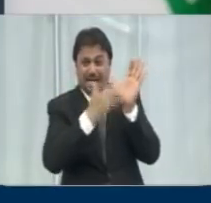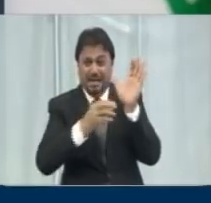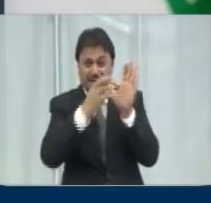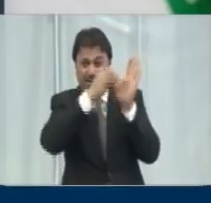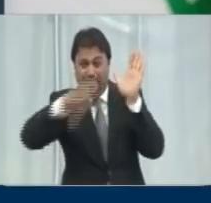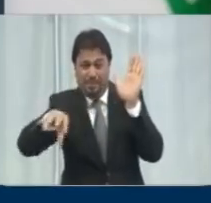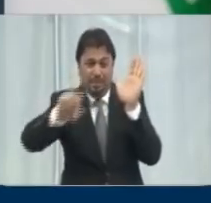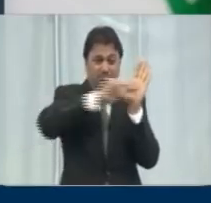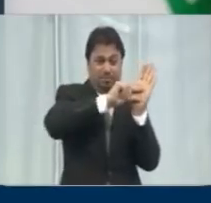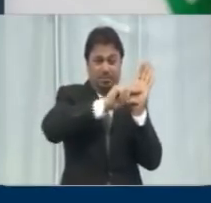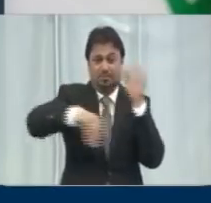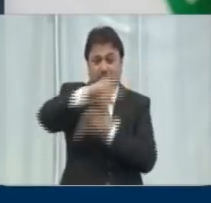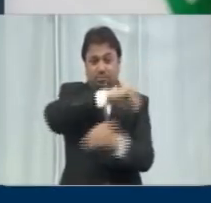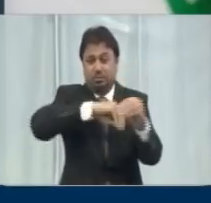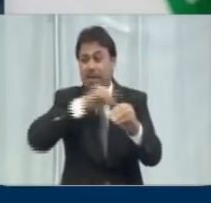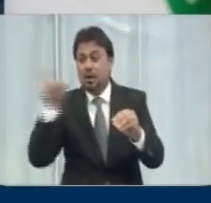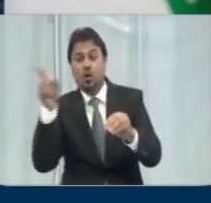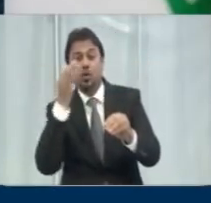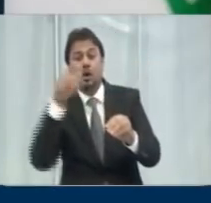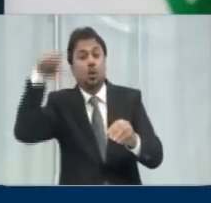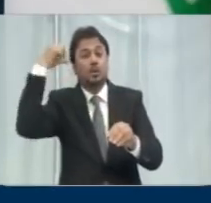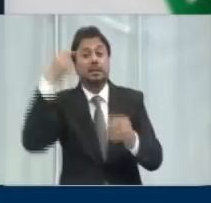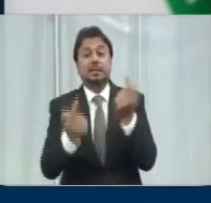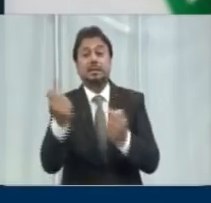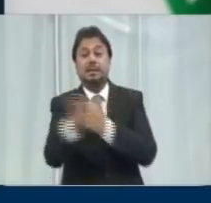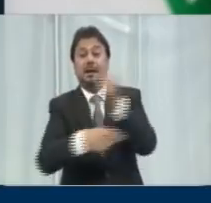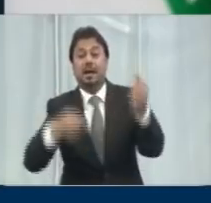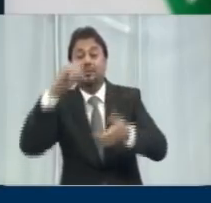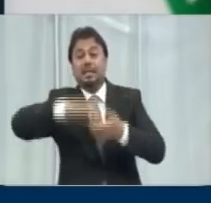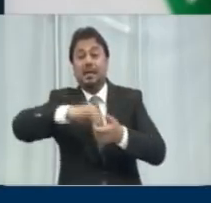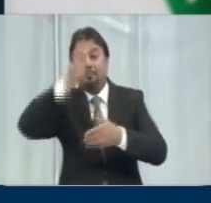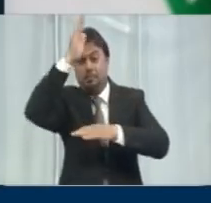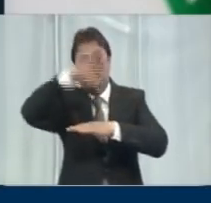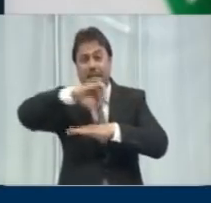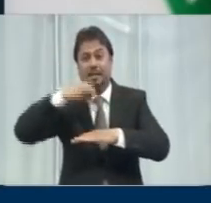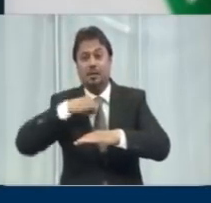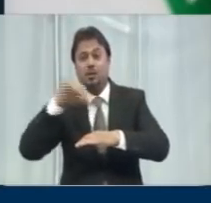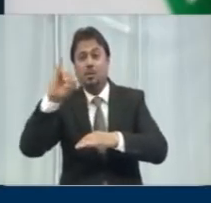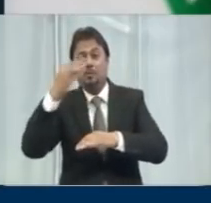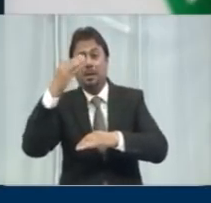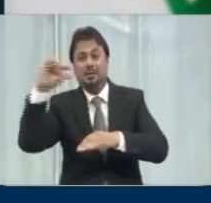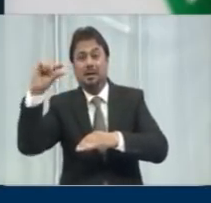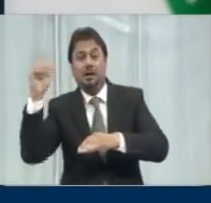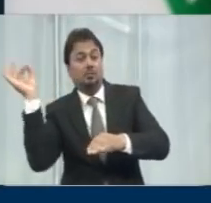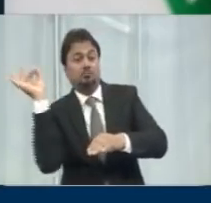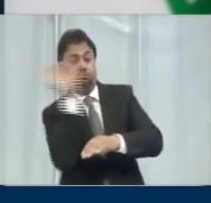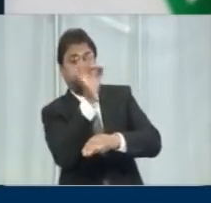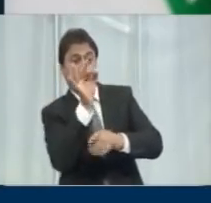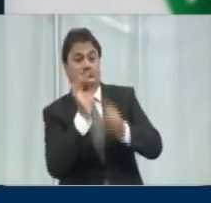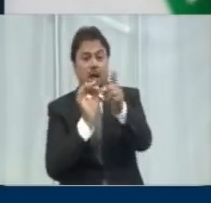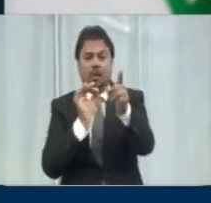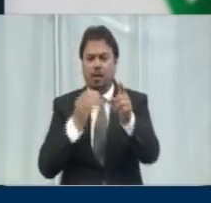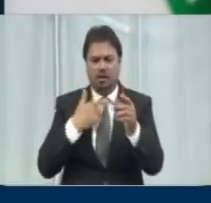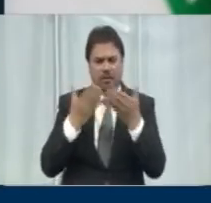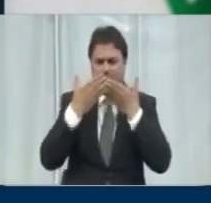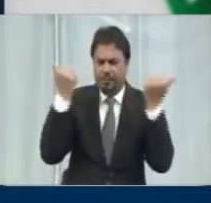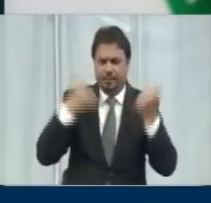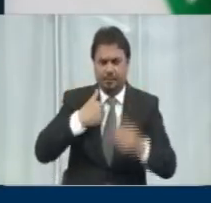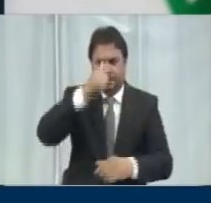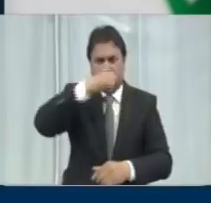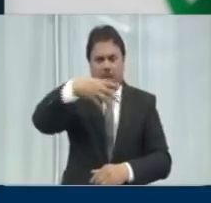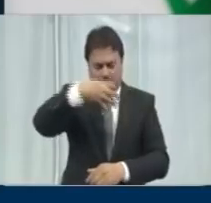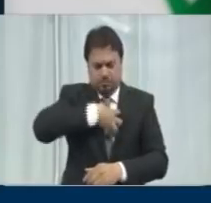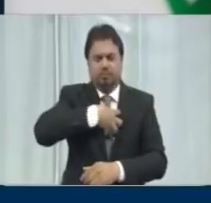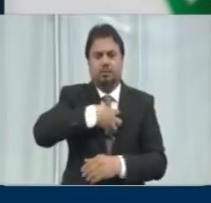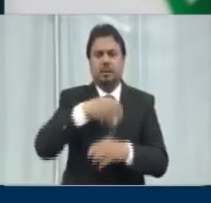وذلك في رد على الاتهامات نظيرها الاتحادي محمد الخفاجي. وعبرت طلبان عن أسفها